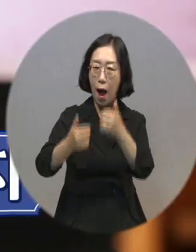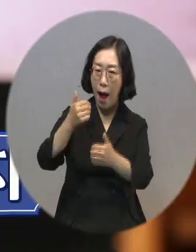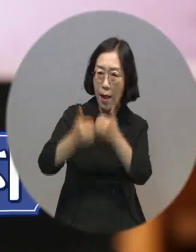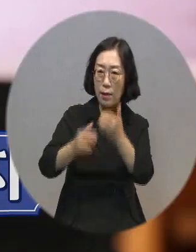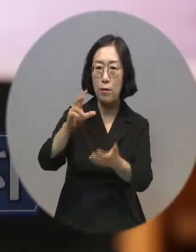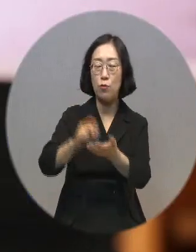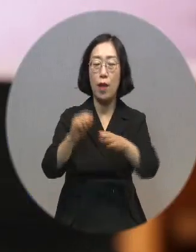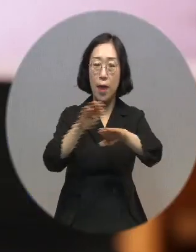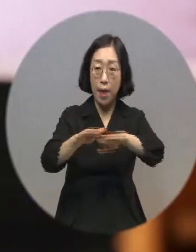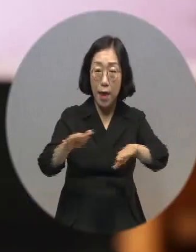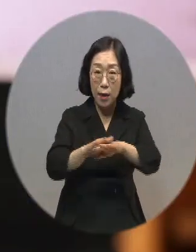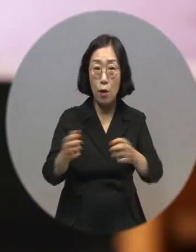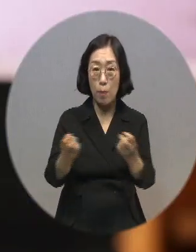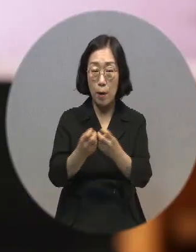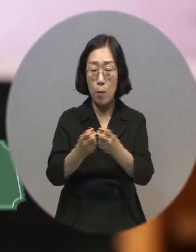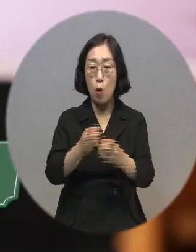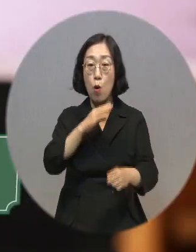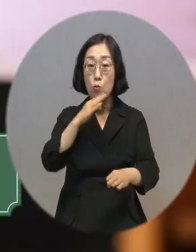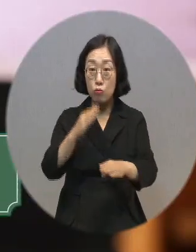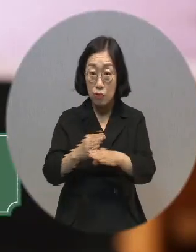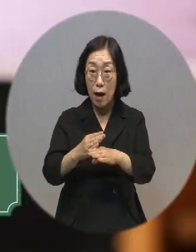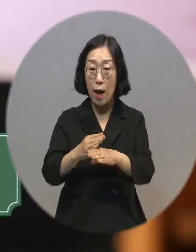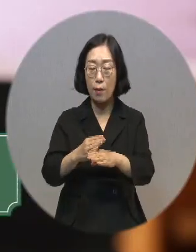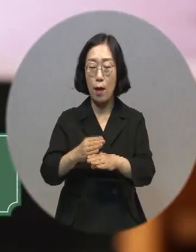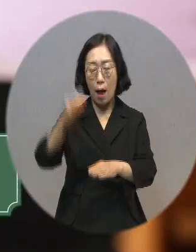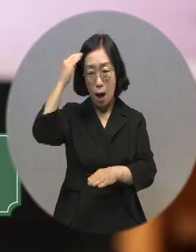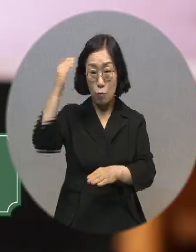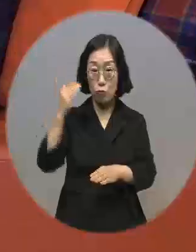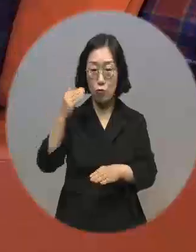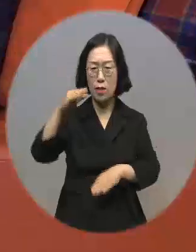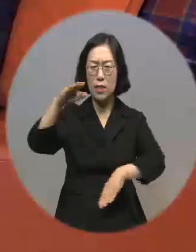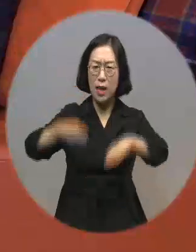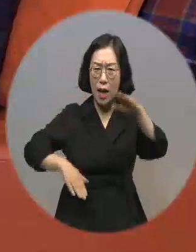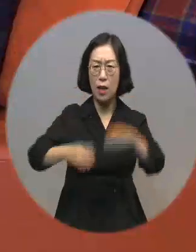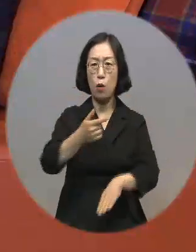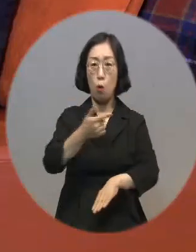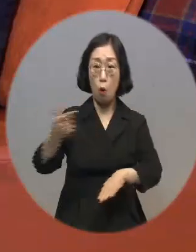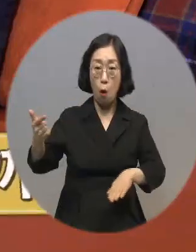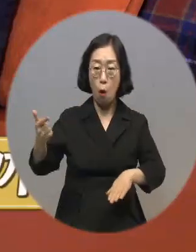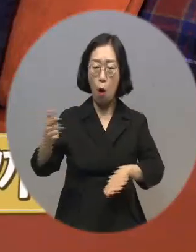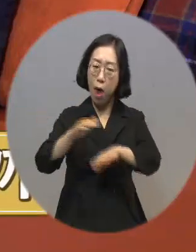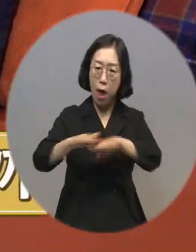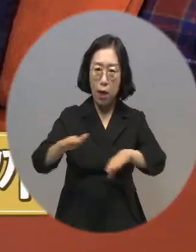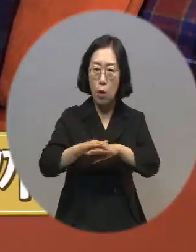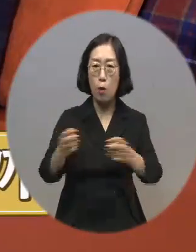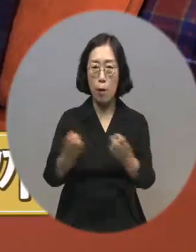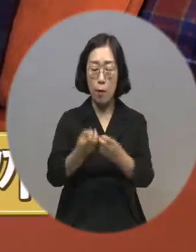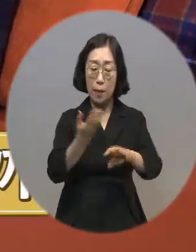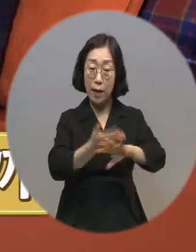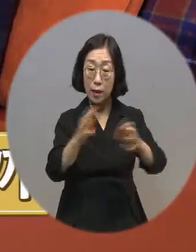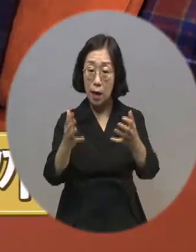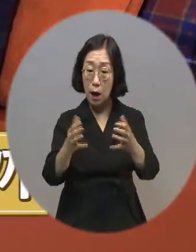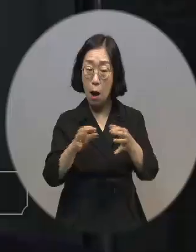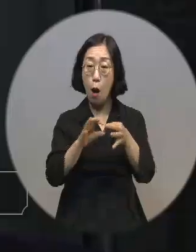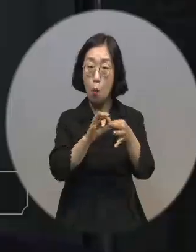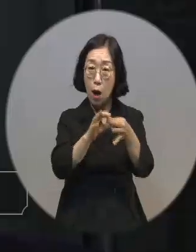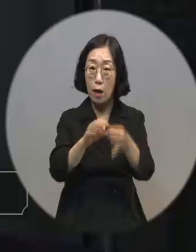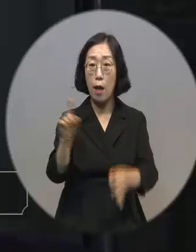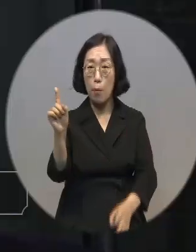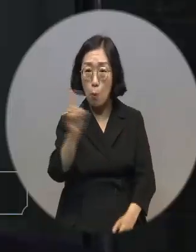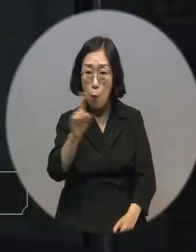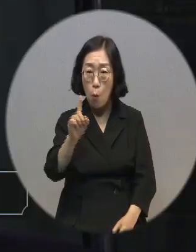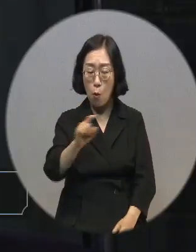거야? 남북의 역사를 또 어떻게 바라봐야 돼? 다른 국가를 어떻게 우리가 이해해야 돼?